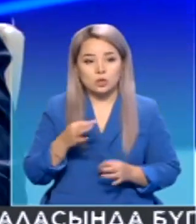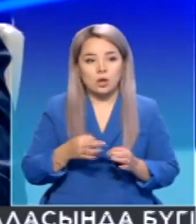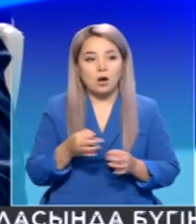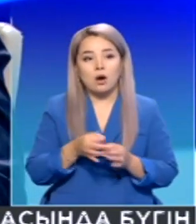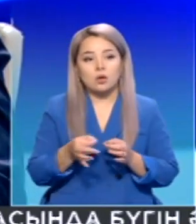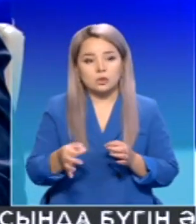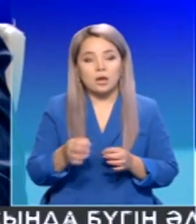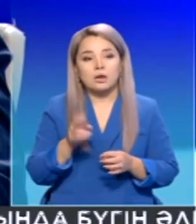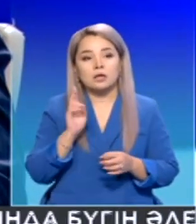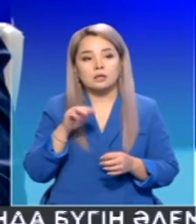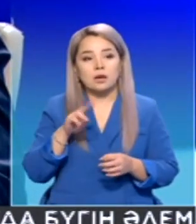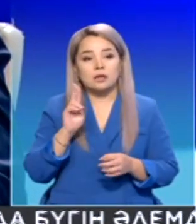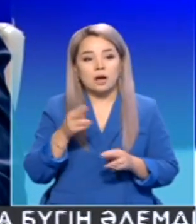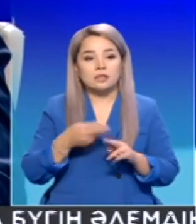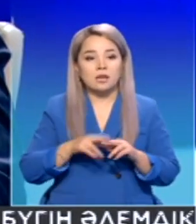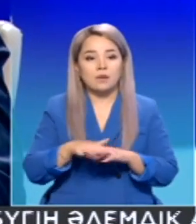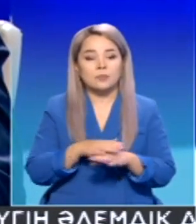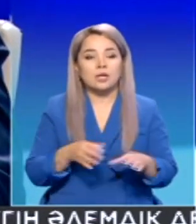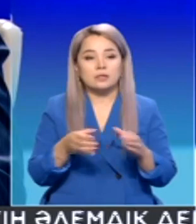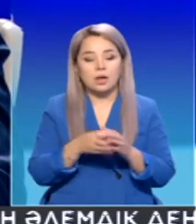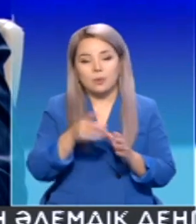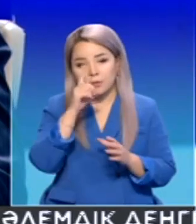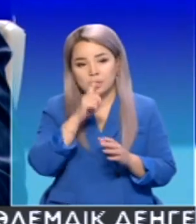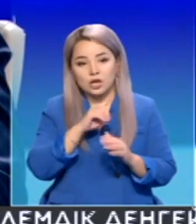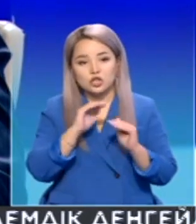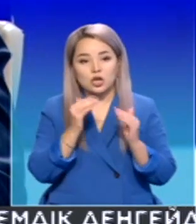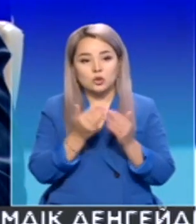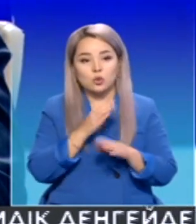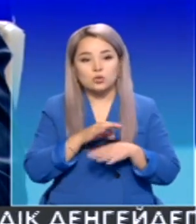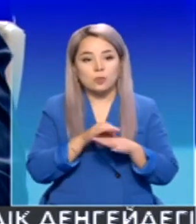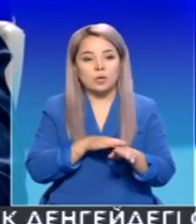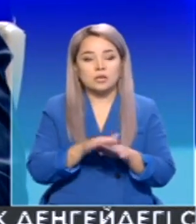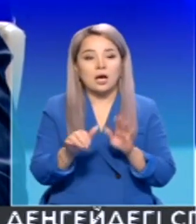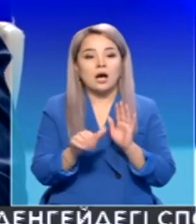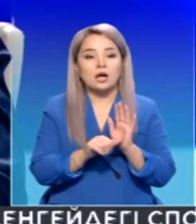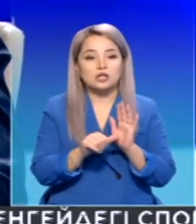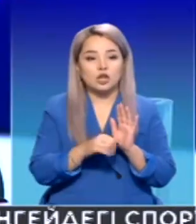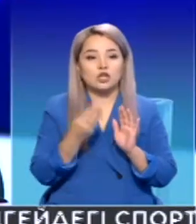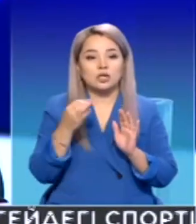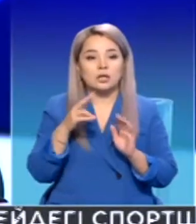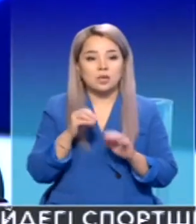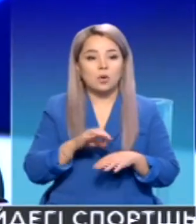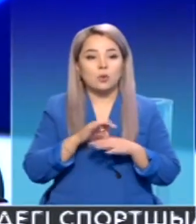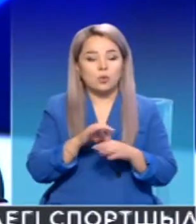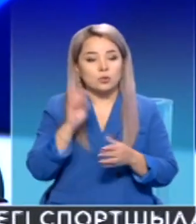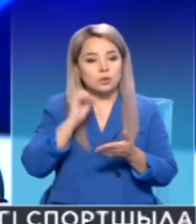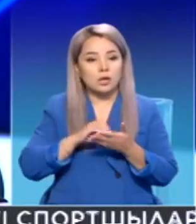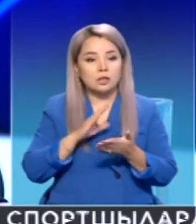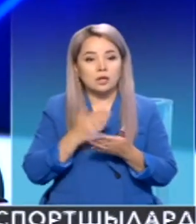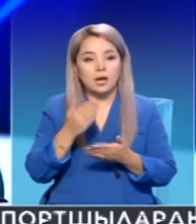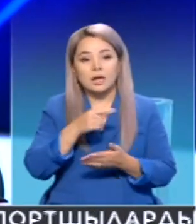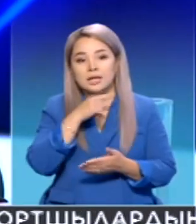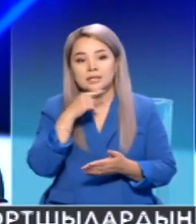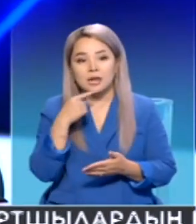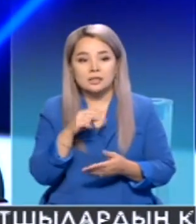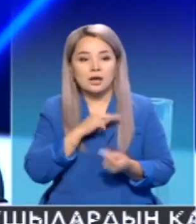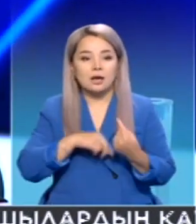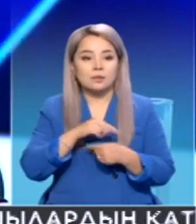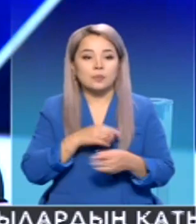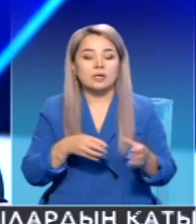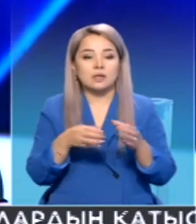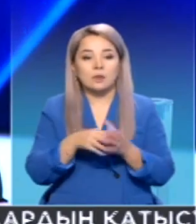жұмысына шектеу қойып, бір айға. 5-ші шілде күні. 6-шы шілде күні біз өзіміздің жағына ресейлік